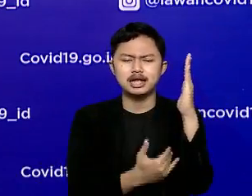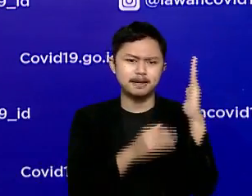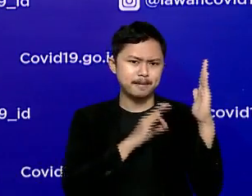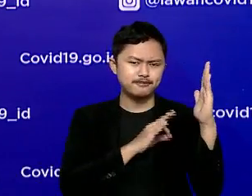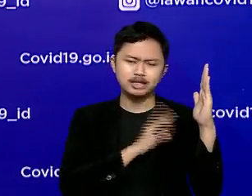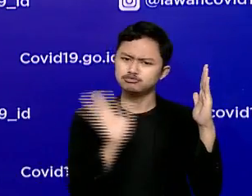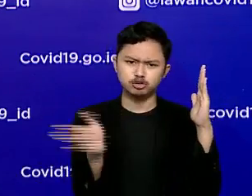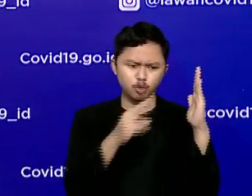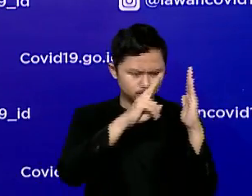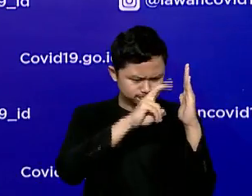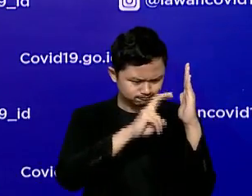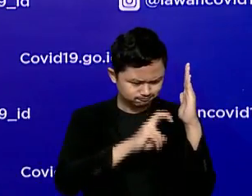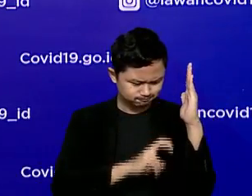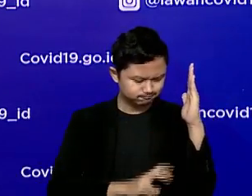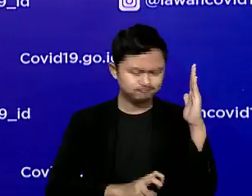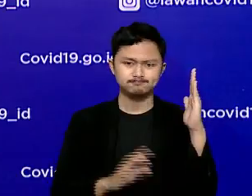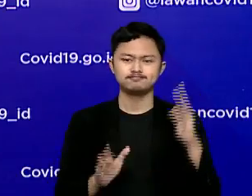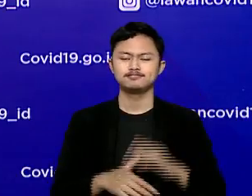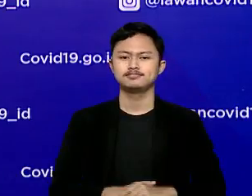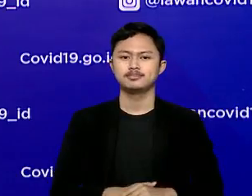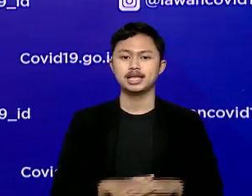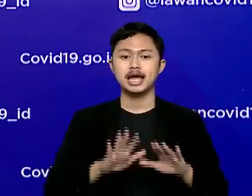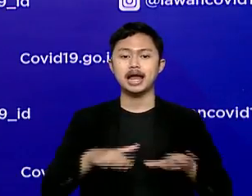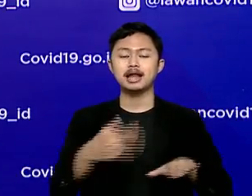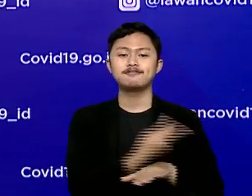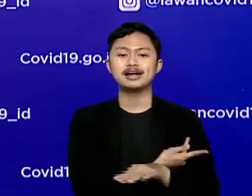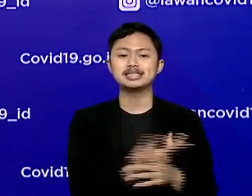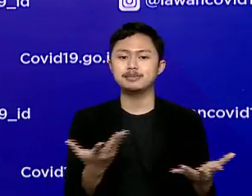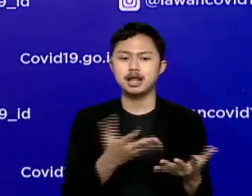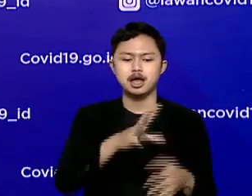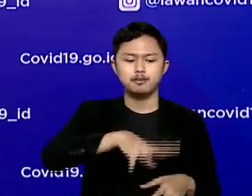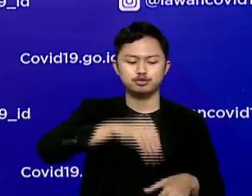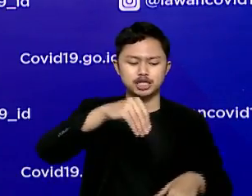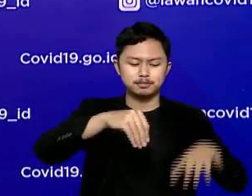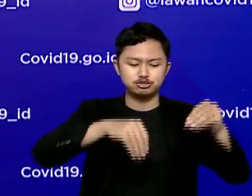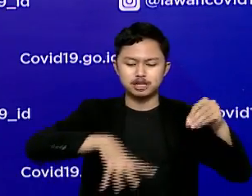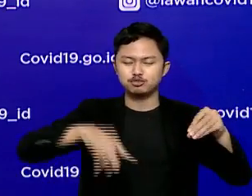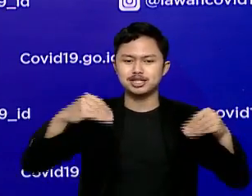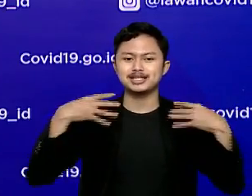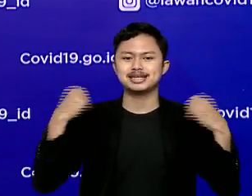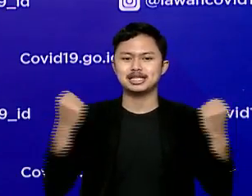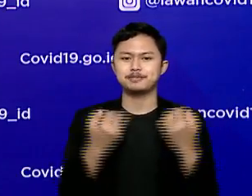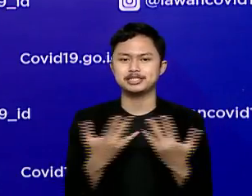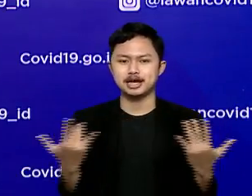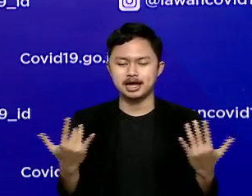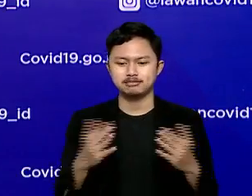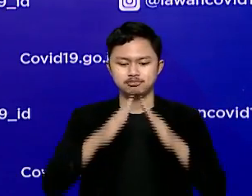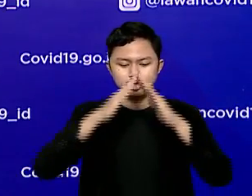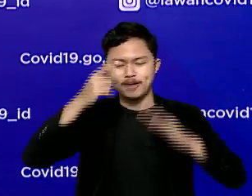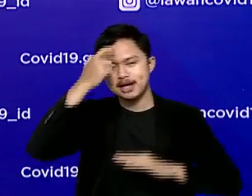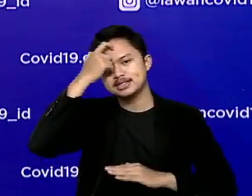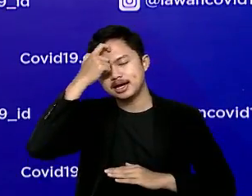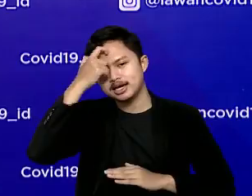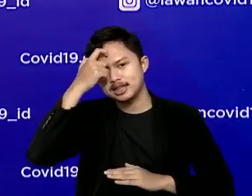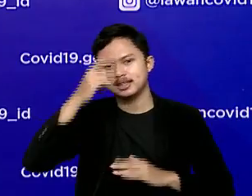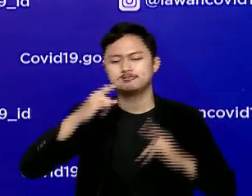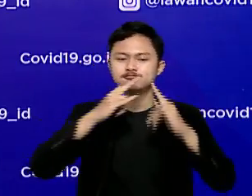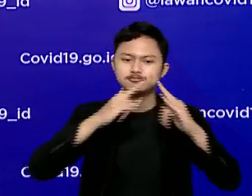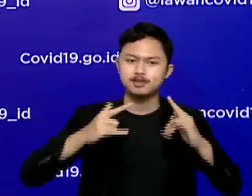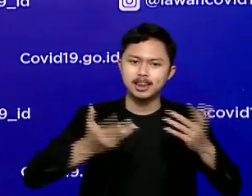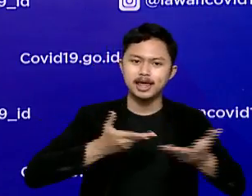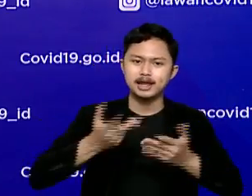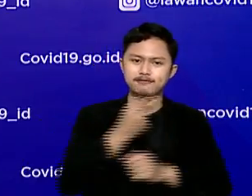khasiatnya. Vaksinasi anak dilakukan di berbagai sentra seperti puskesmas, rumah sakit, pos